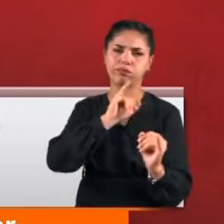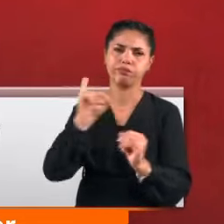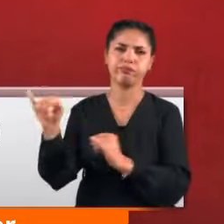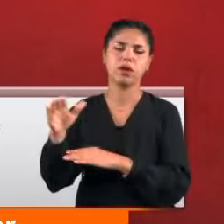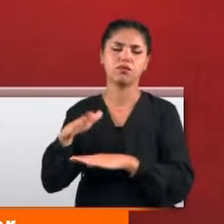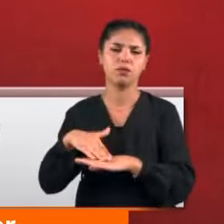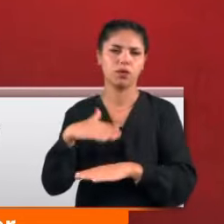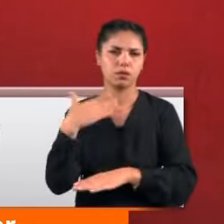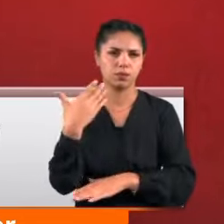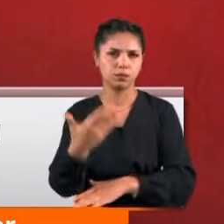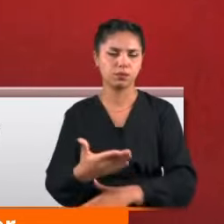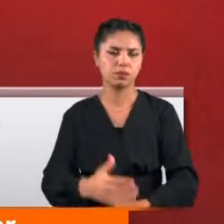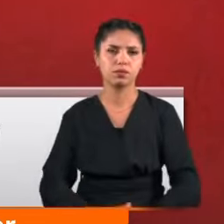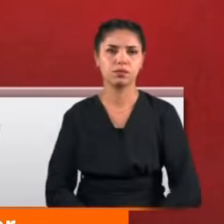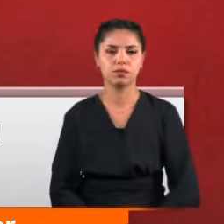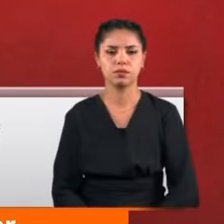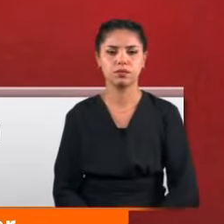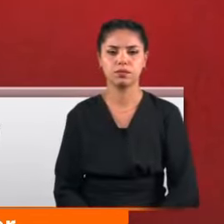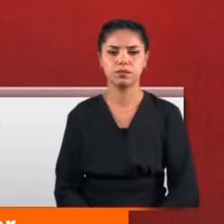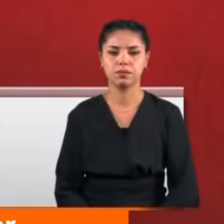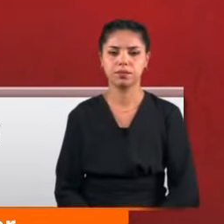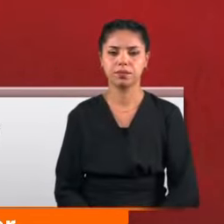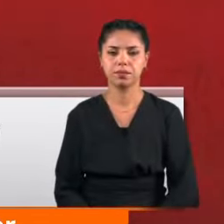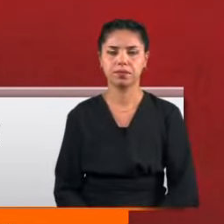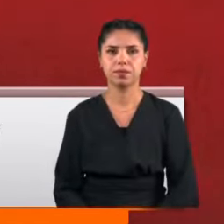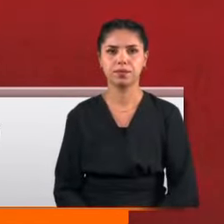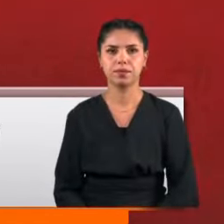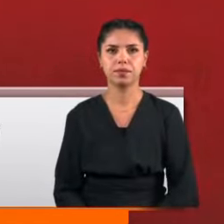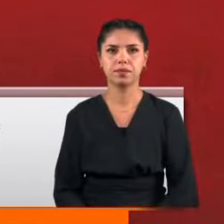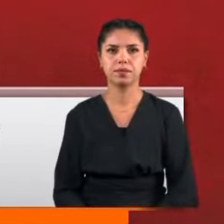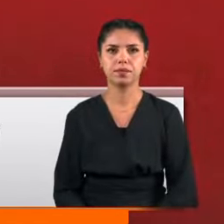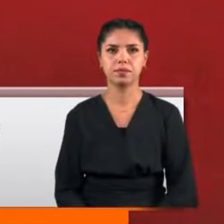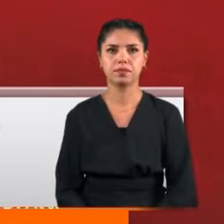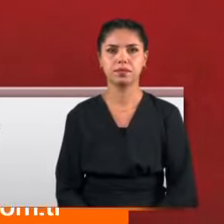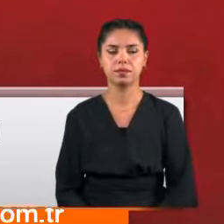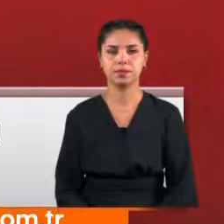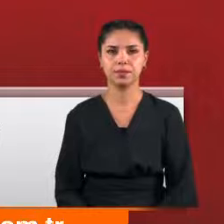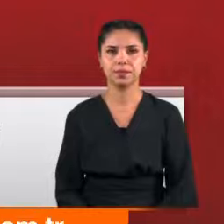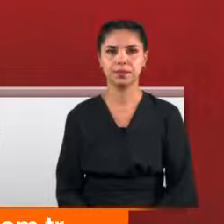İsrail kırmızı çizgileri aştı. Bu bir savaş ilanı olarak nitelendirilebilir.